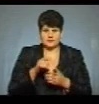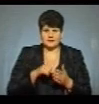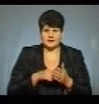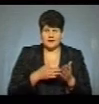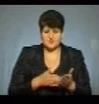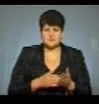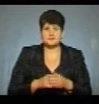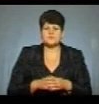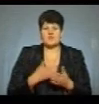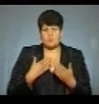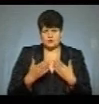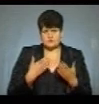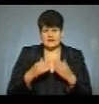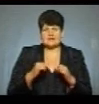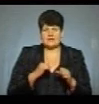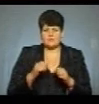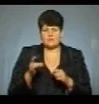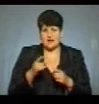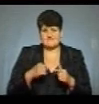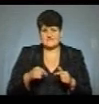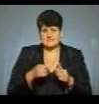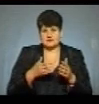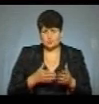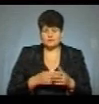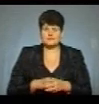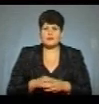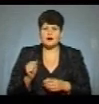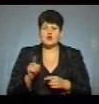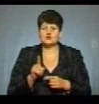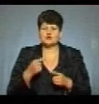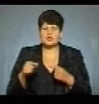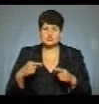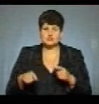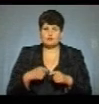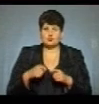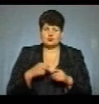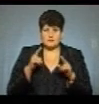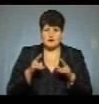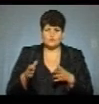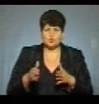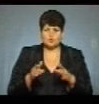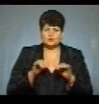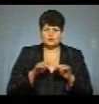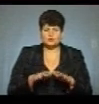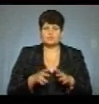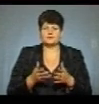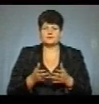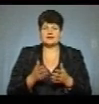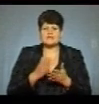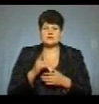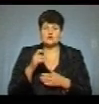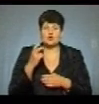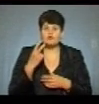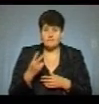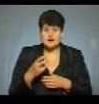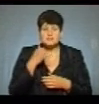обов'язково поспілкуюся з керівником райвідділу. А щодо інших порушень правил дорожнього руху чи покривання на тверезому стані, є лінія 102.